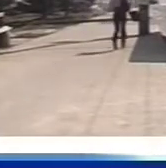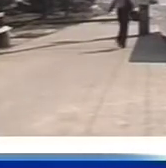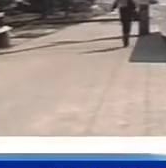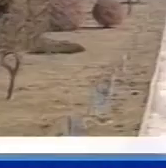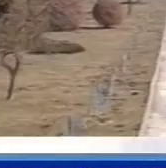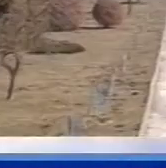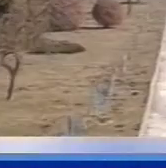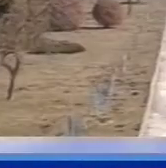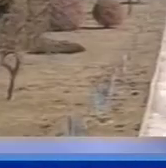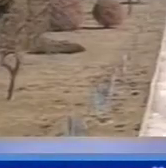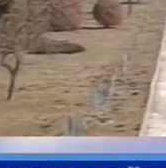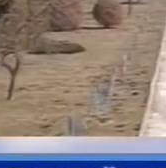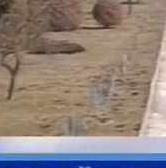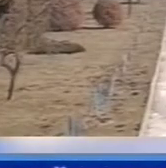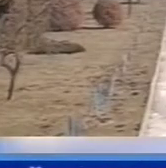МУЗЫКАЛЬНАЯ ЗАСТАВКА